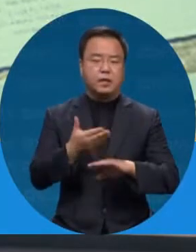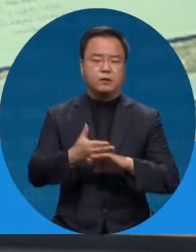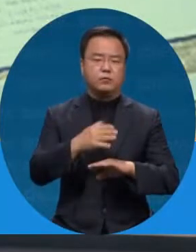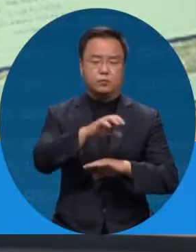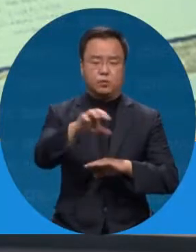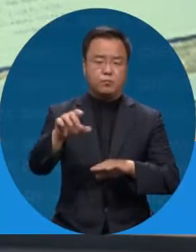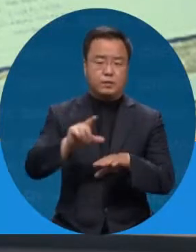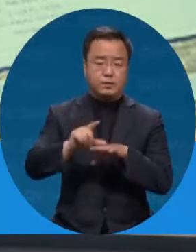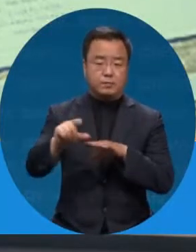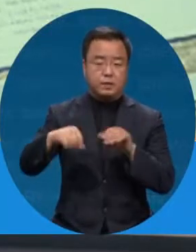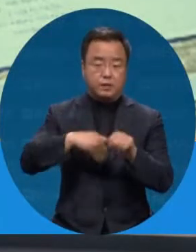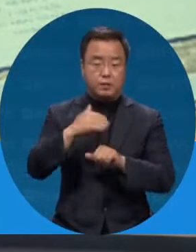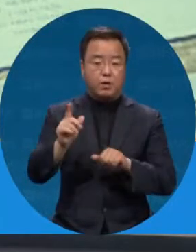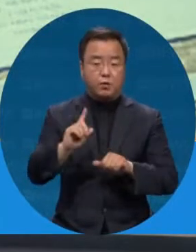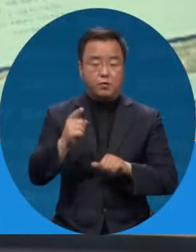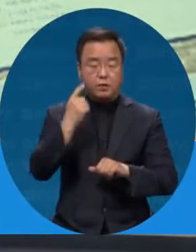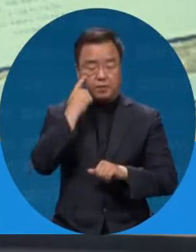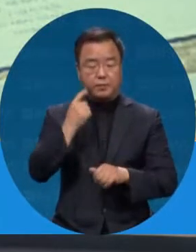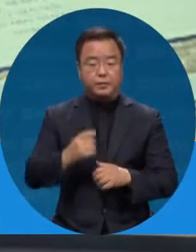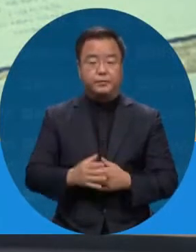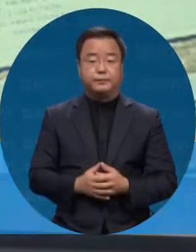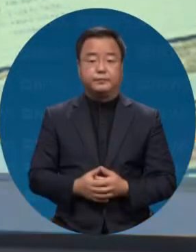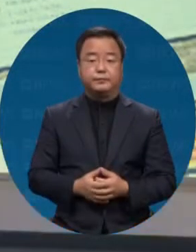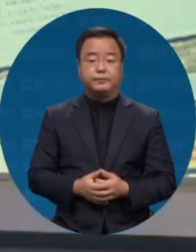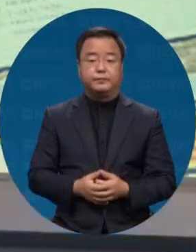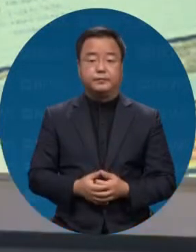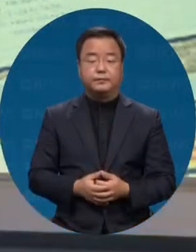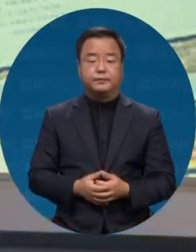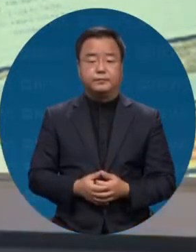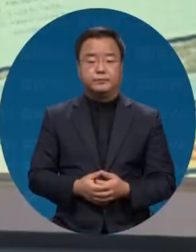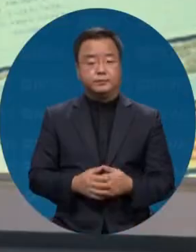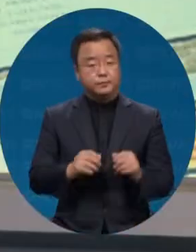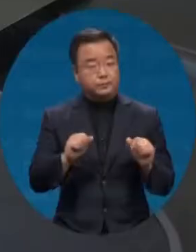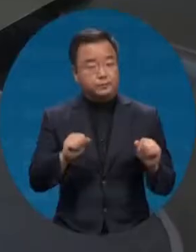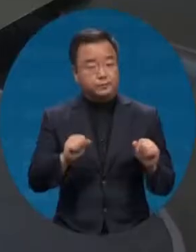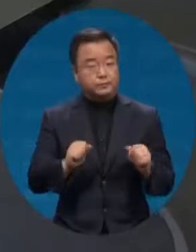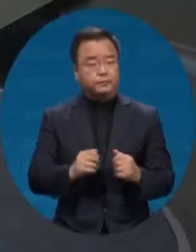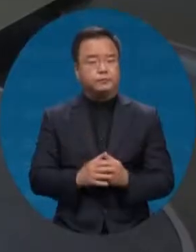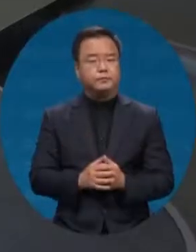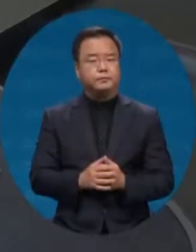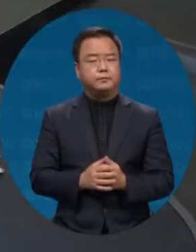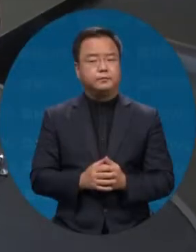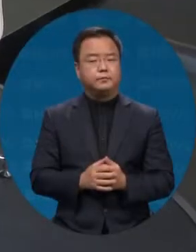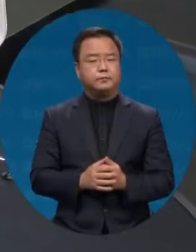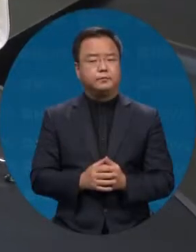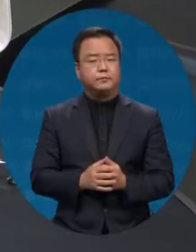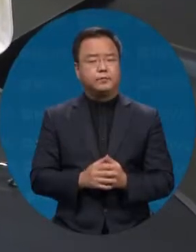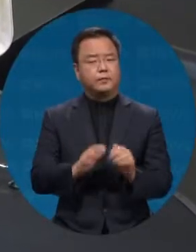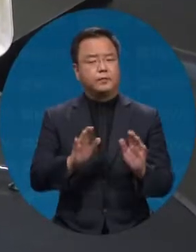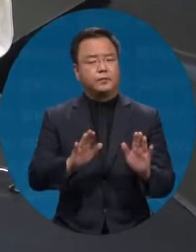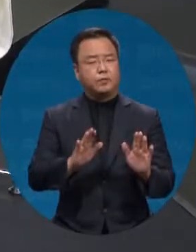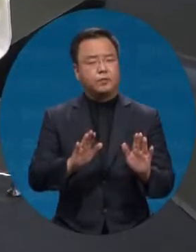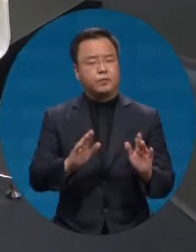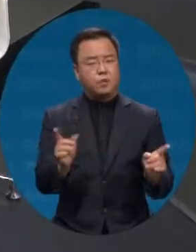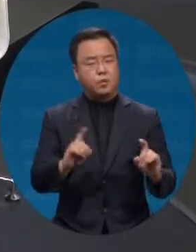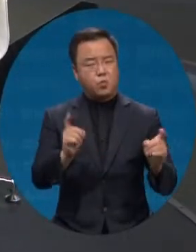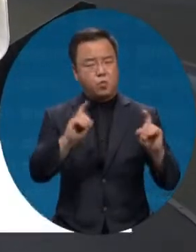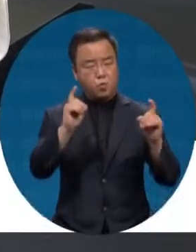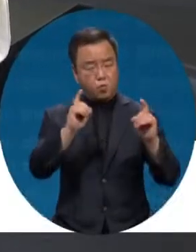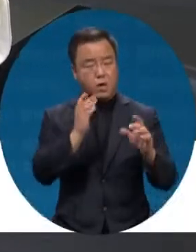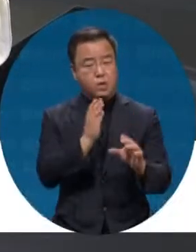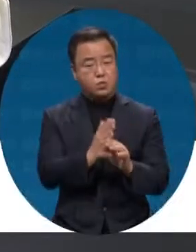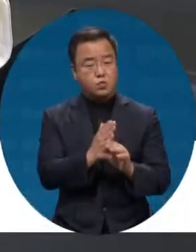어떤지 자세히 살펴보겠습니다 교육부 출입하는 최영 기자 자리였습니다 어서 오시죠 안녕하세요 네 자 최 기자 일단은 논란에 이 그림